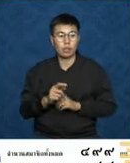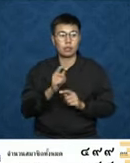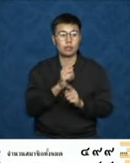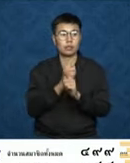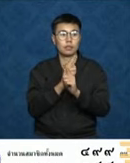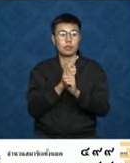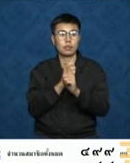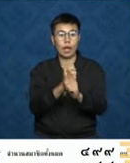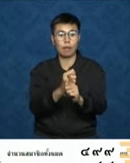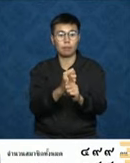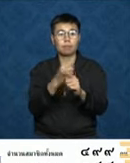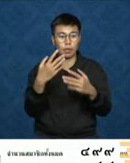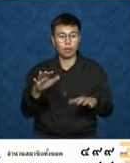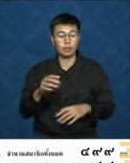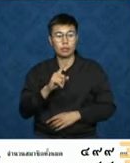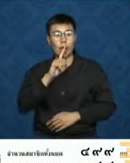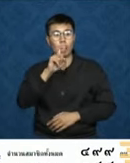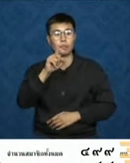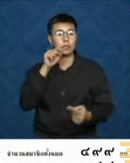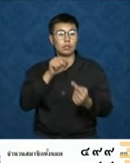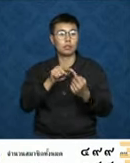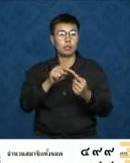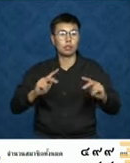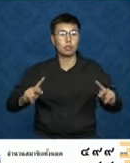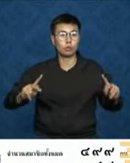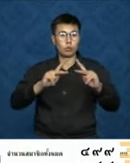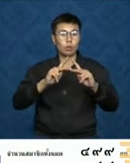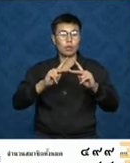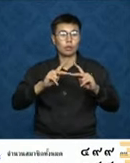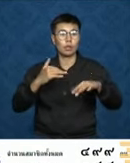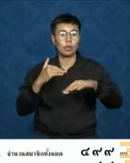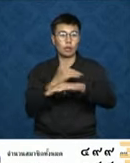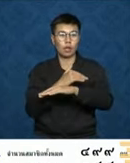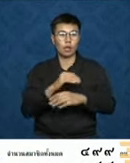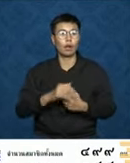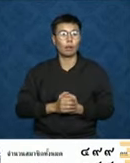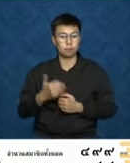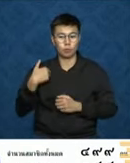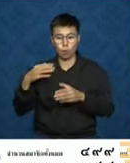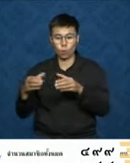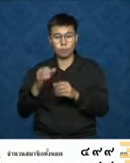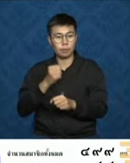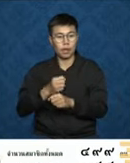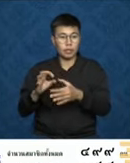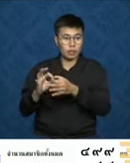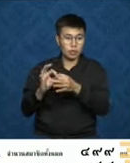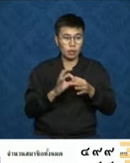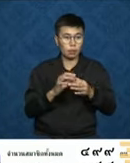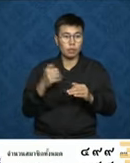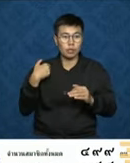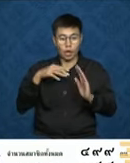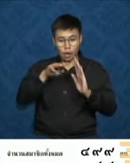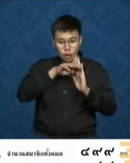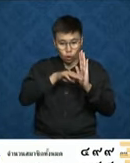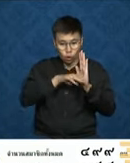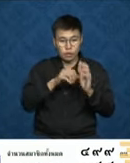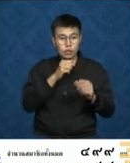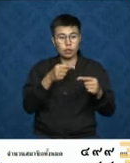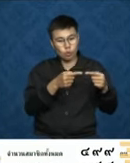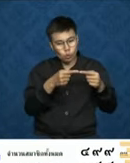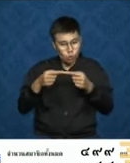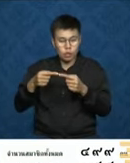ของโครงการจึงขอสอบถามไปยังกระทรวงคมนาคมและหน่วยงานที่เกี่ยวข้องว่าขั้นตอนถัดไปมีแผนจะดำเนินการ